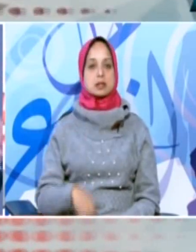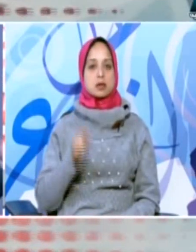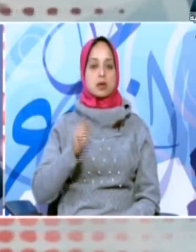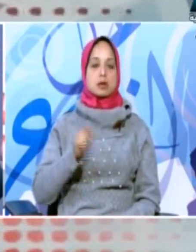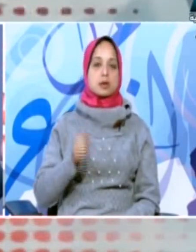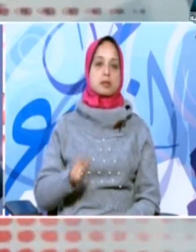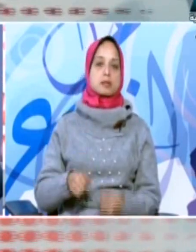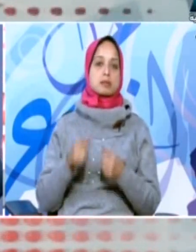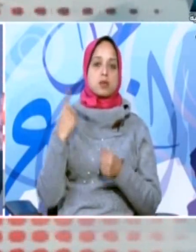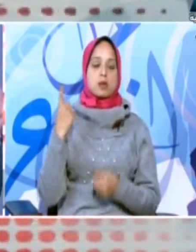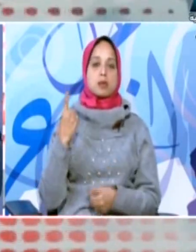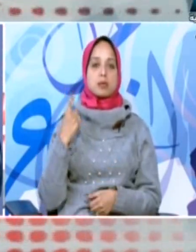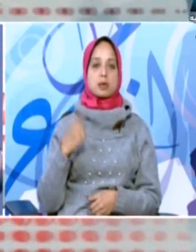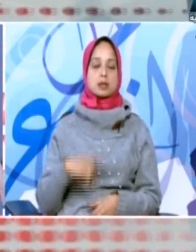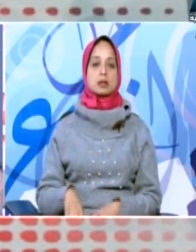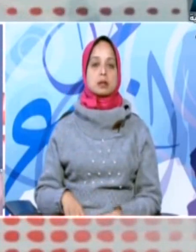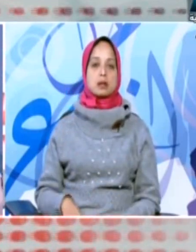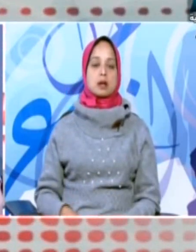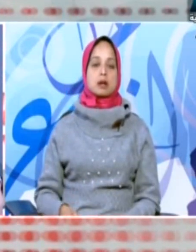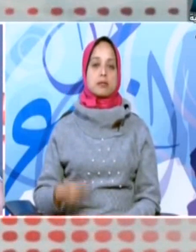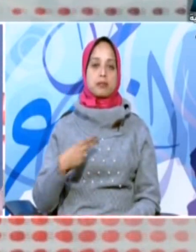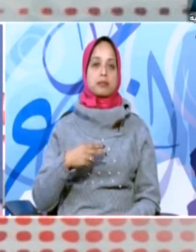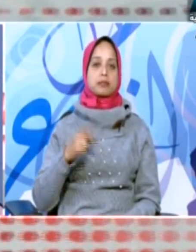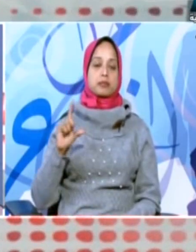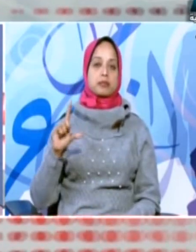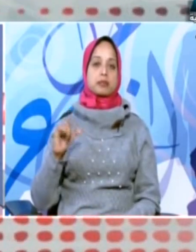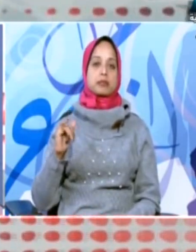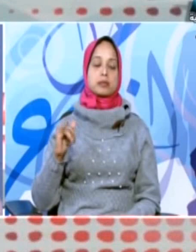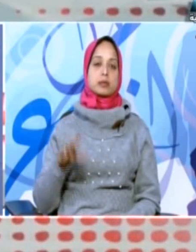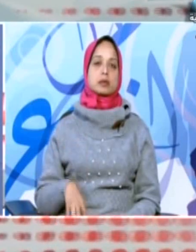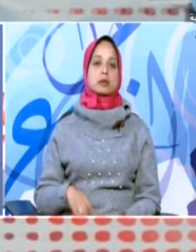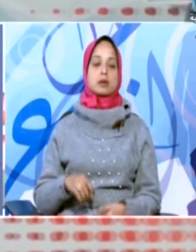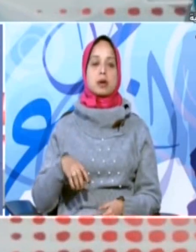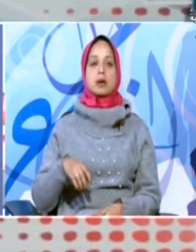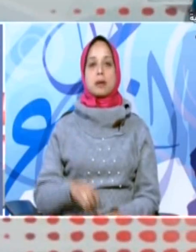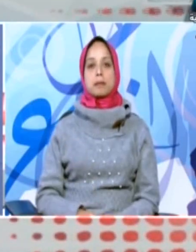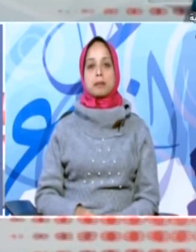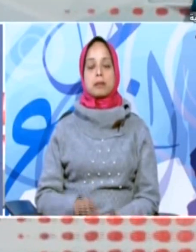فاروق عرش البلاد. علي ماهر رئيس للديوان الملكي ميوله محورية.